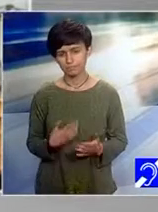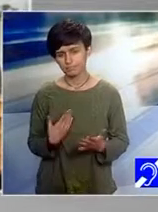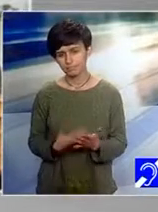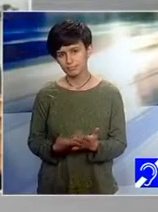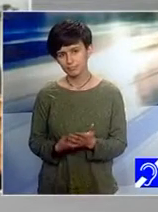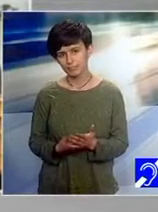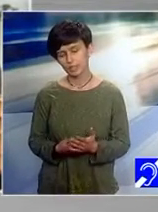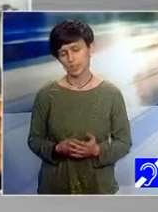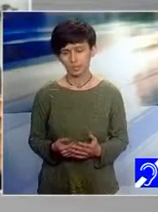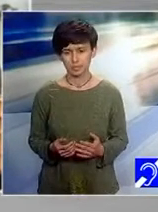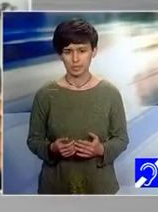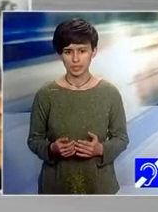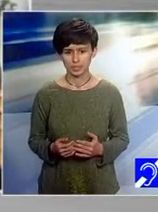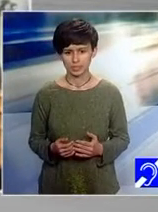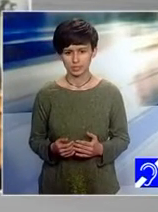pentru